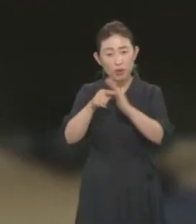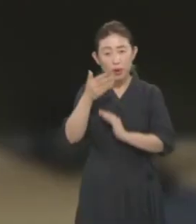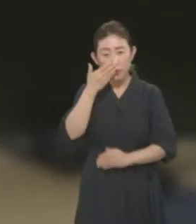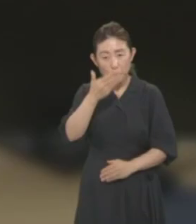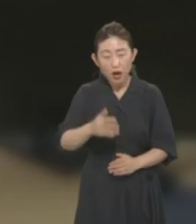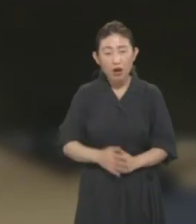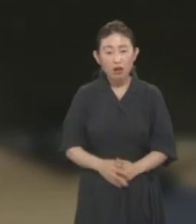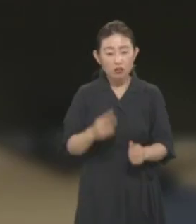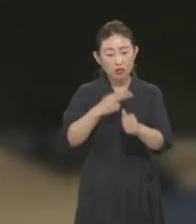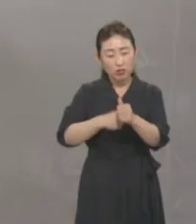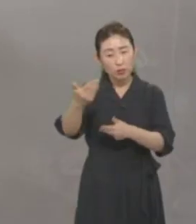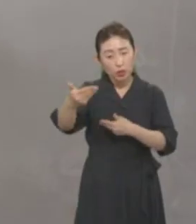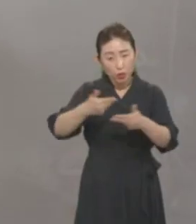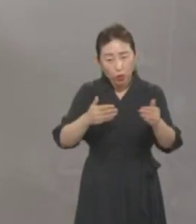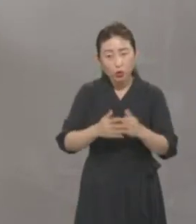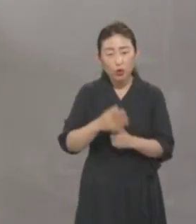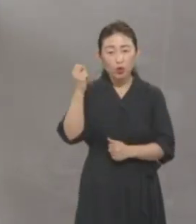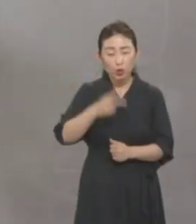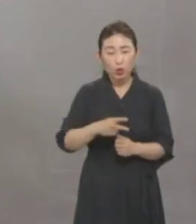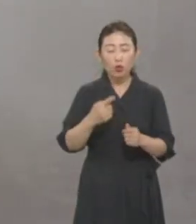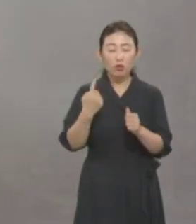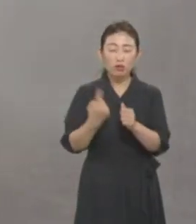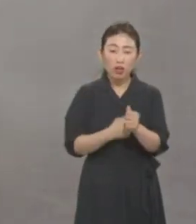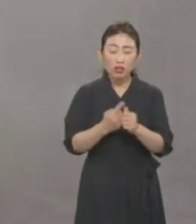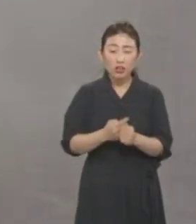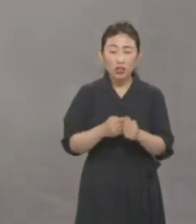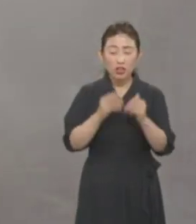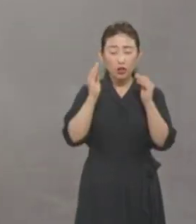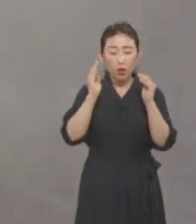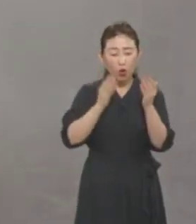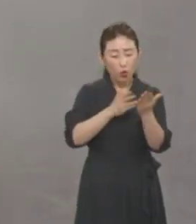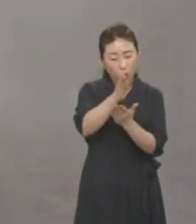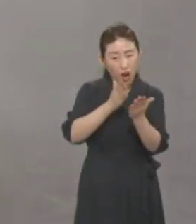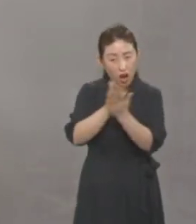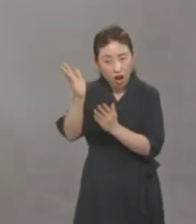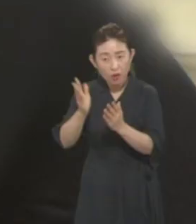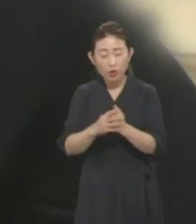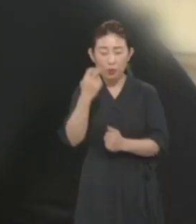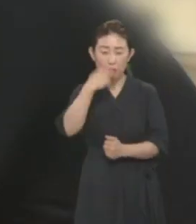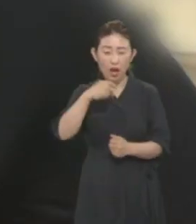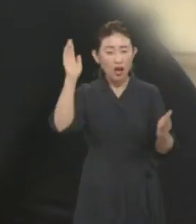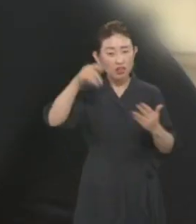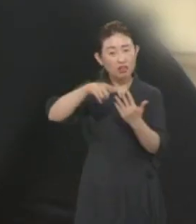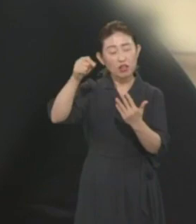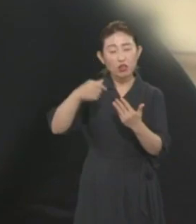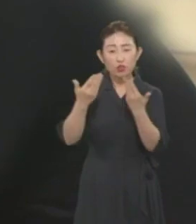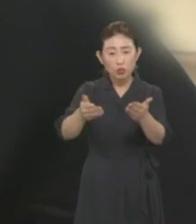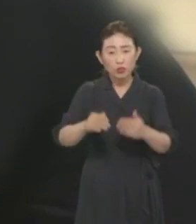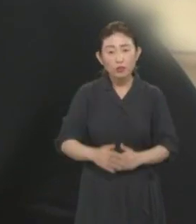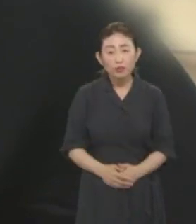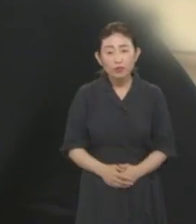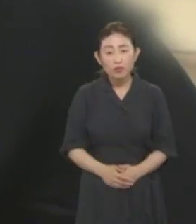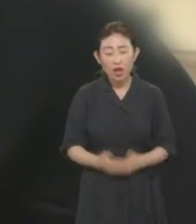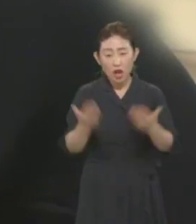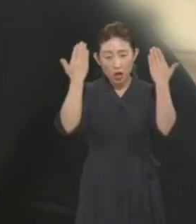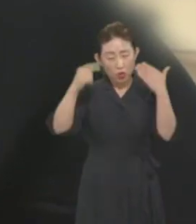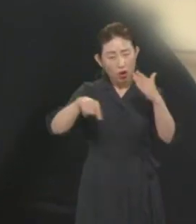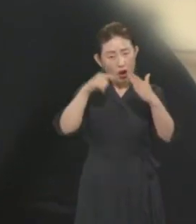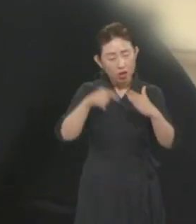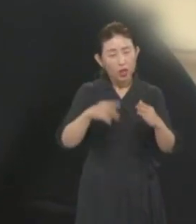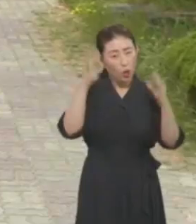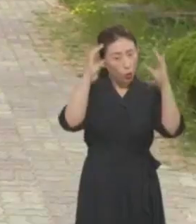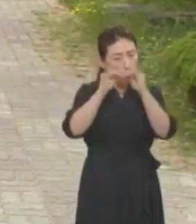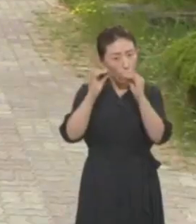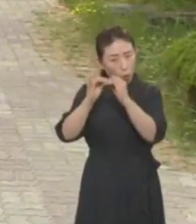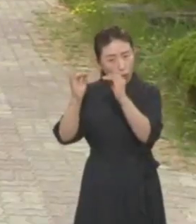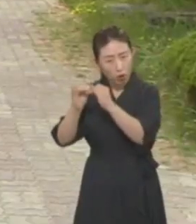간 협업뿐만 아니라 융합형 강의로 학생들의 선택권도 넓힐 계획입니다. 두 대학은 이미 학내 공감대 형성도